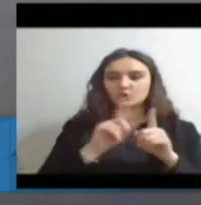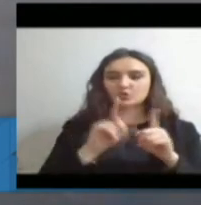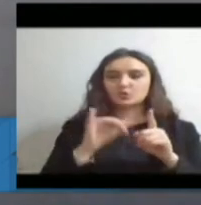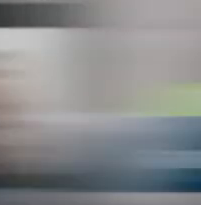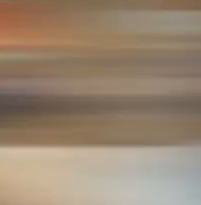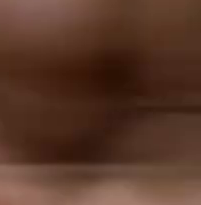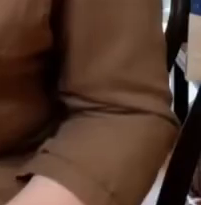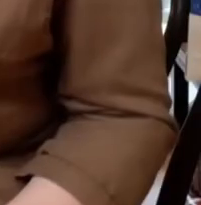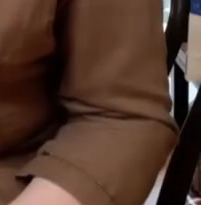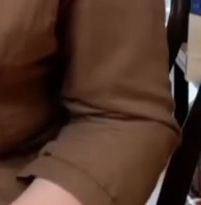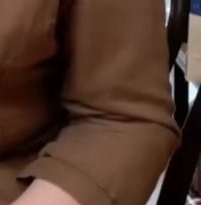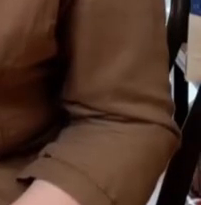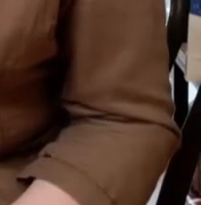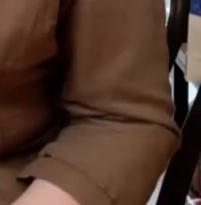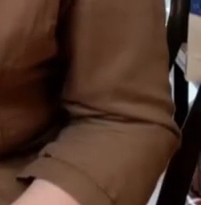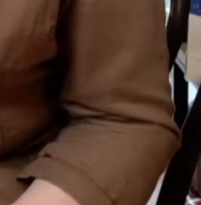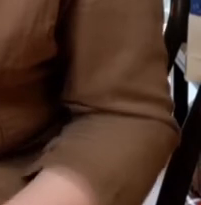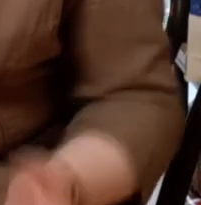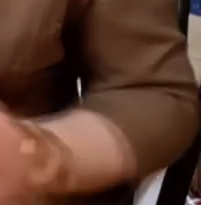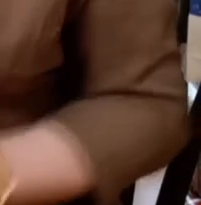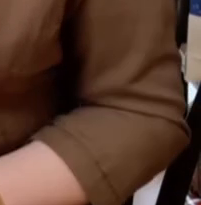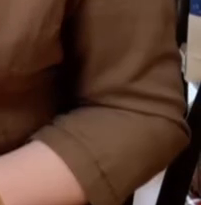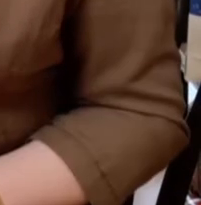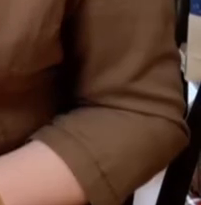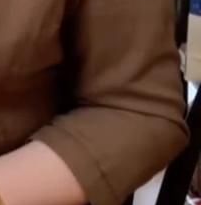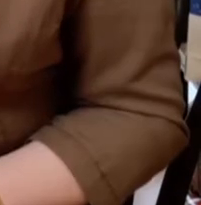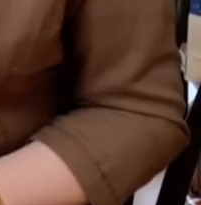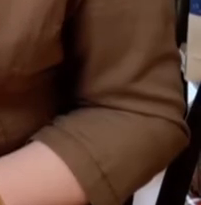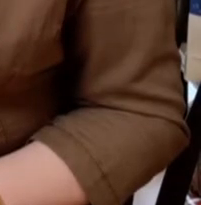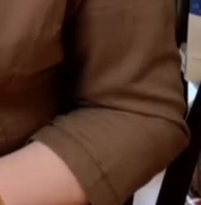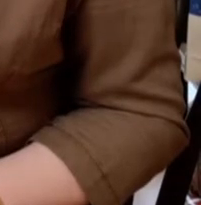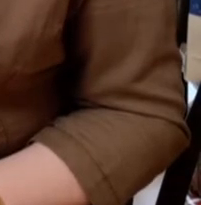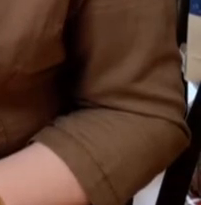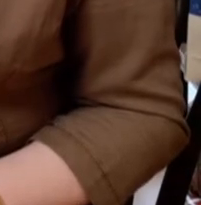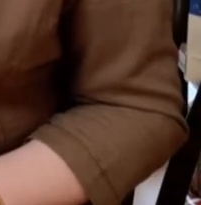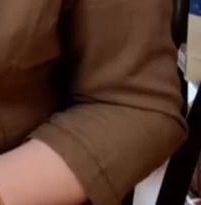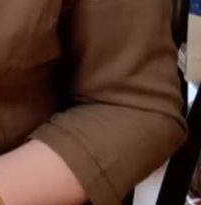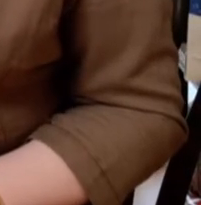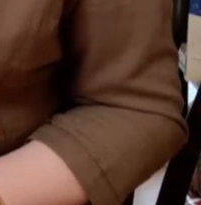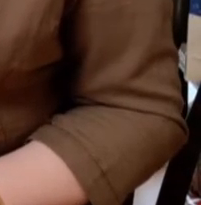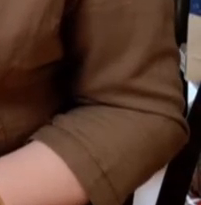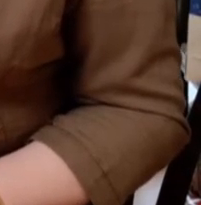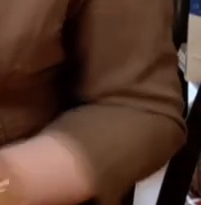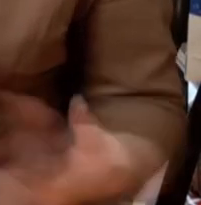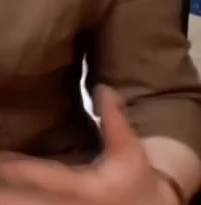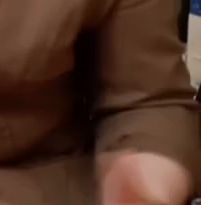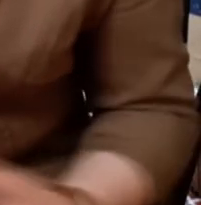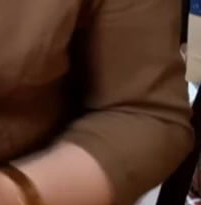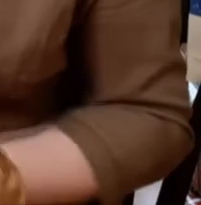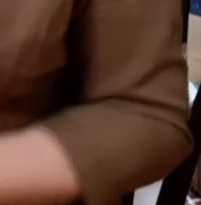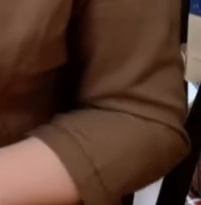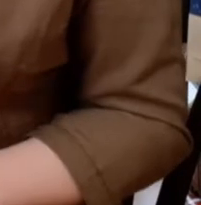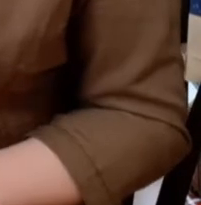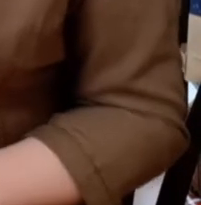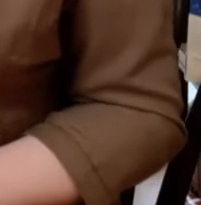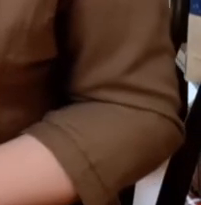უინტერესო აქტივობებში. ნებისმიერი ადამიანი ჩვენ საზოგადოებაში აღიარებს, რომ პანდემიამ ყველაფერი შეცვალა. ეს არ ეხება მხოლოდ